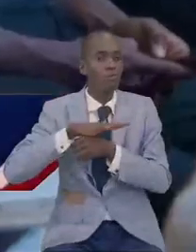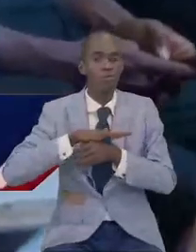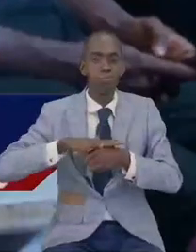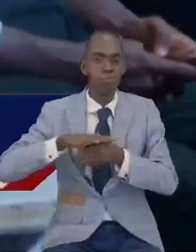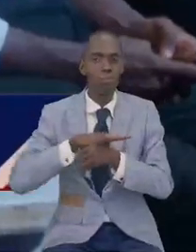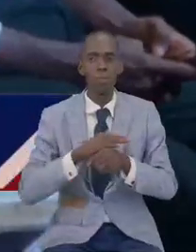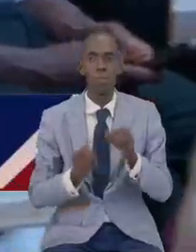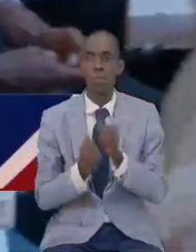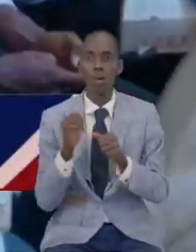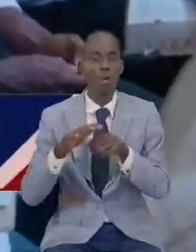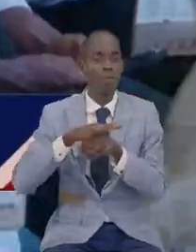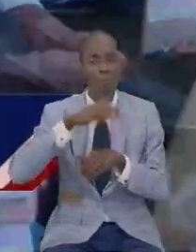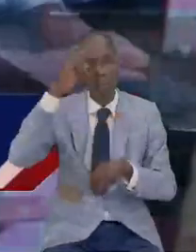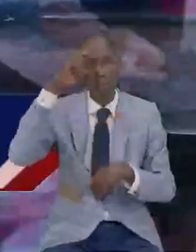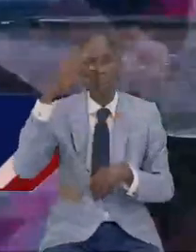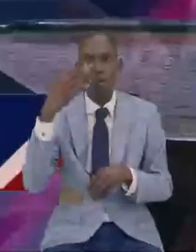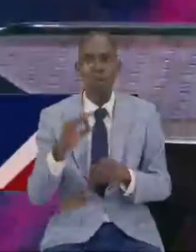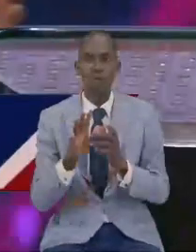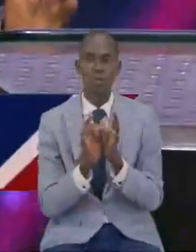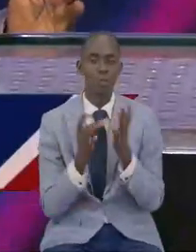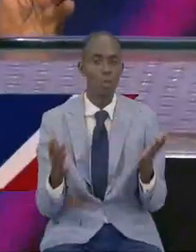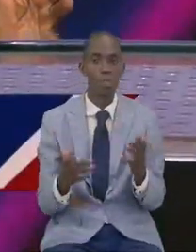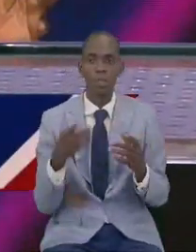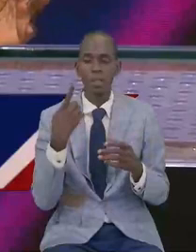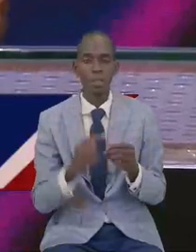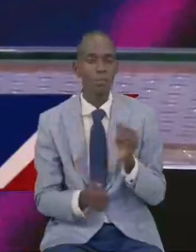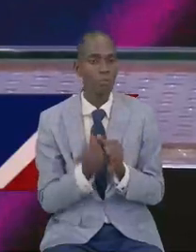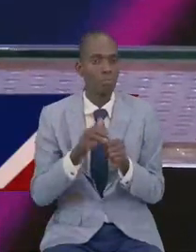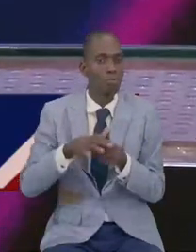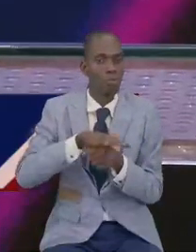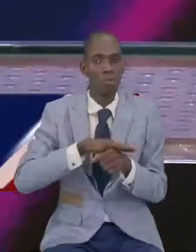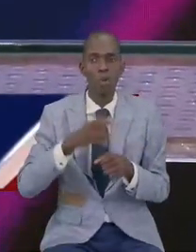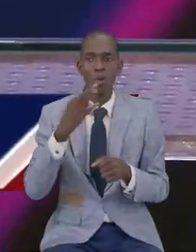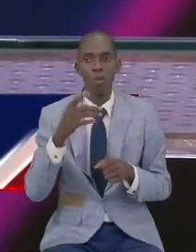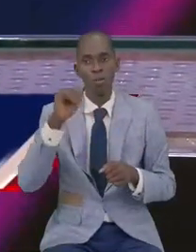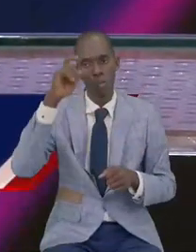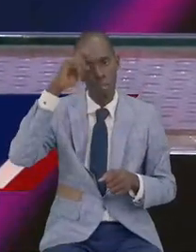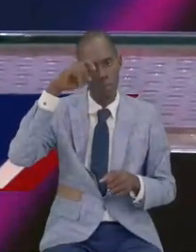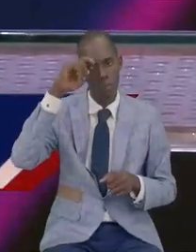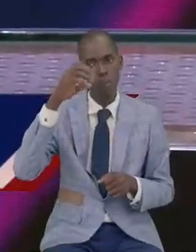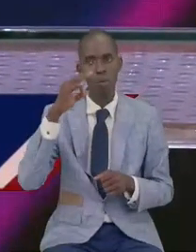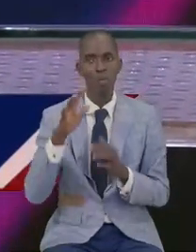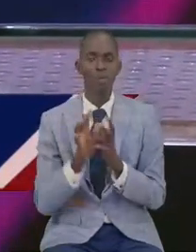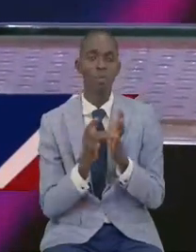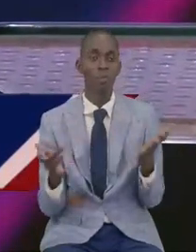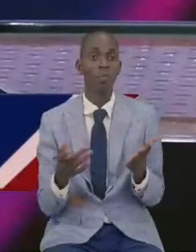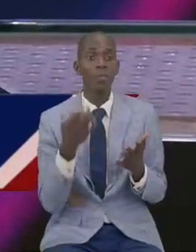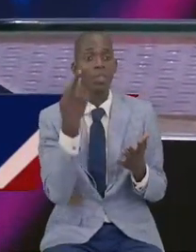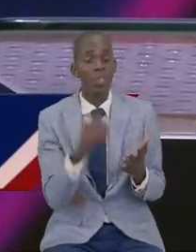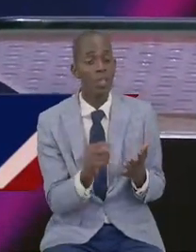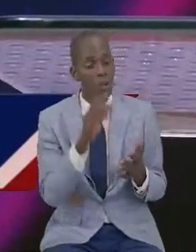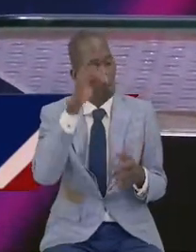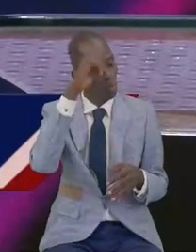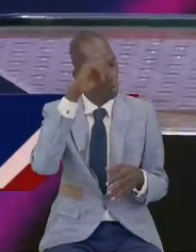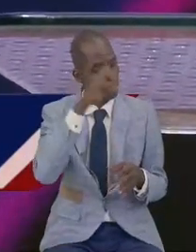sagesse des Écritures pour les croyants. La pleine sagesse. La sagesse qu'ils ont eue à l'école